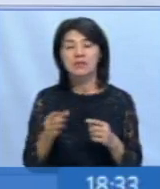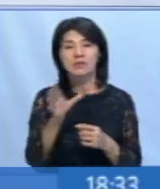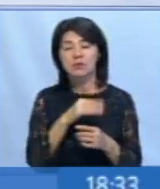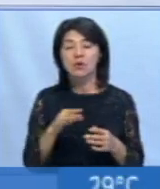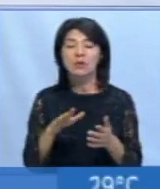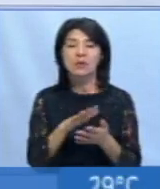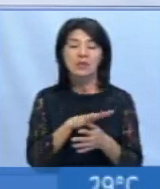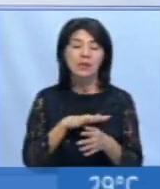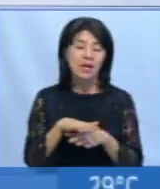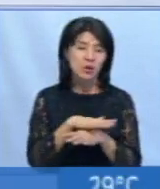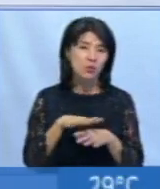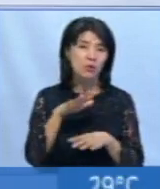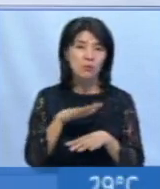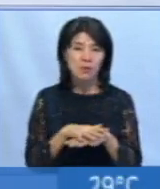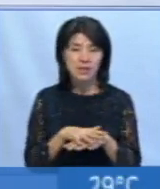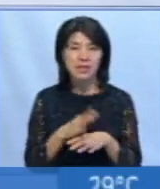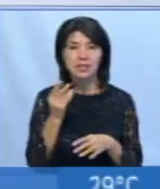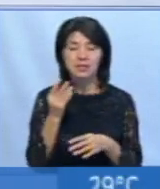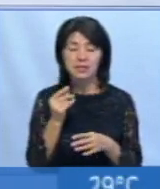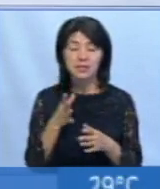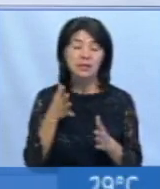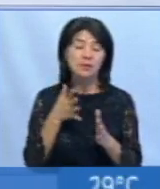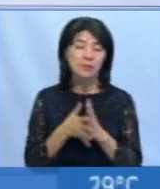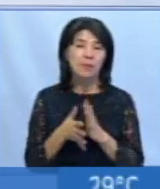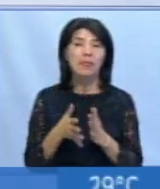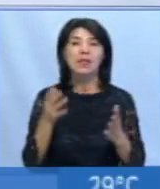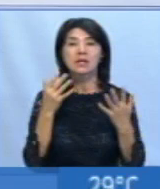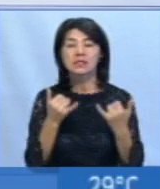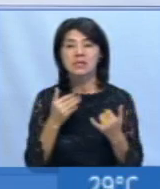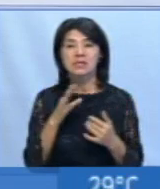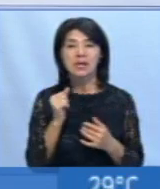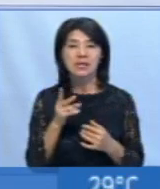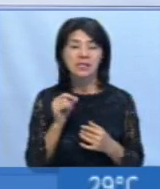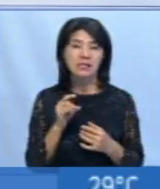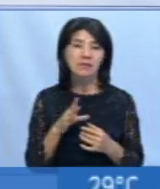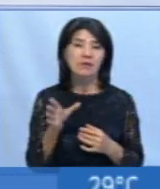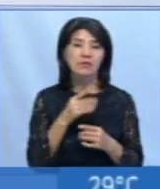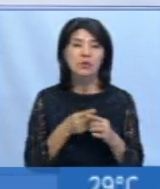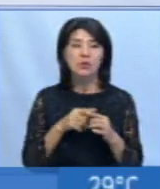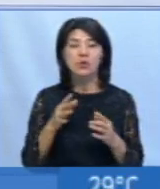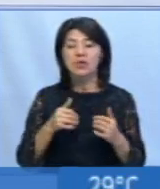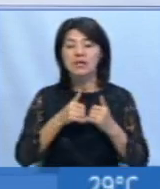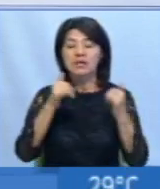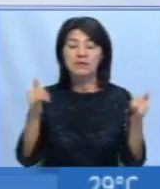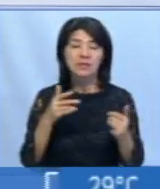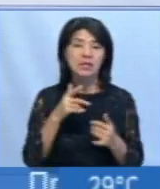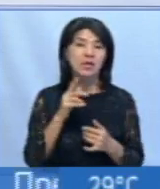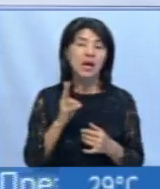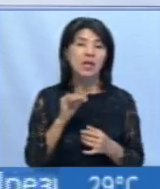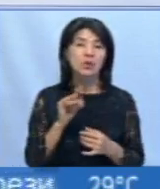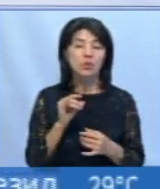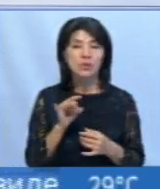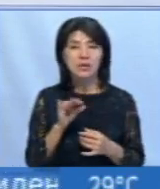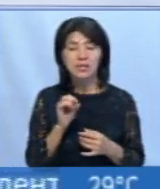банка комитета по денежно-кредитной политике, агентства по защите и развитию конкуренции, агентства по